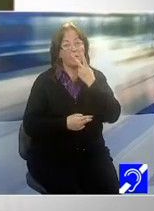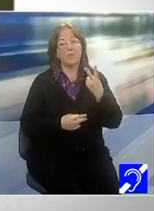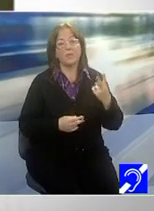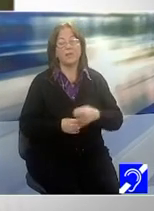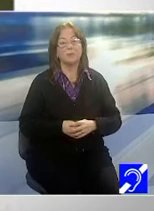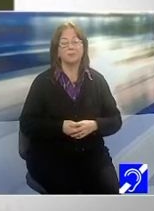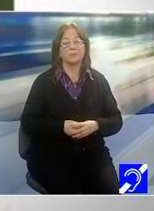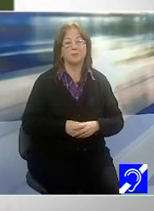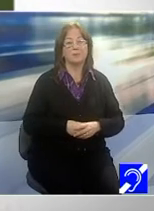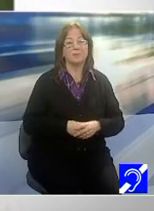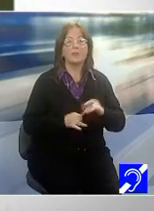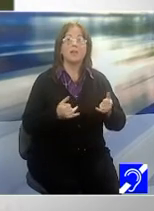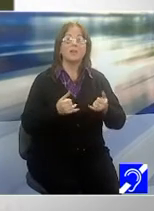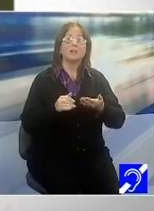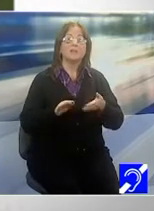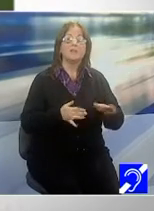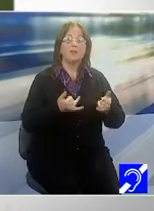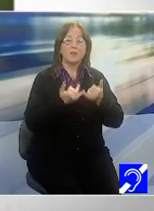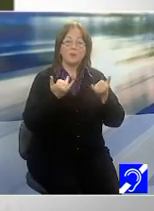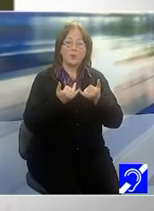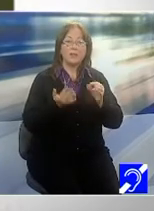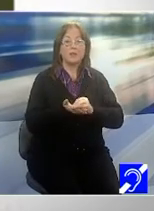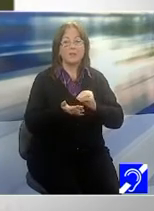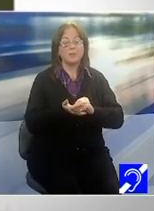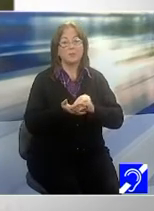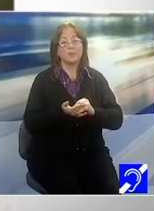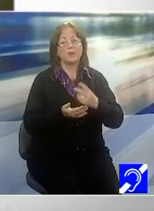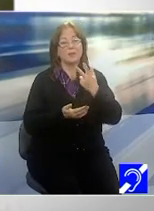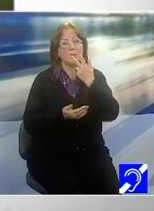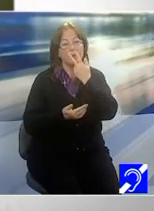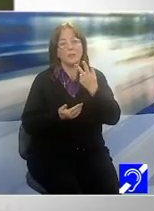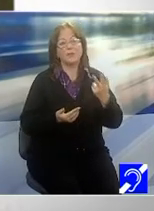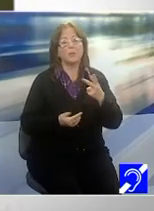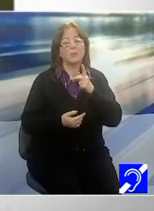Și din ianuarie încă mai avem în vedere câteva cornere.